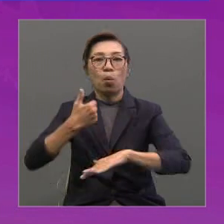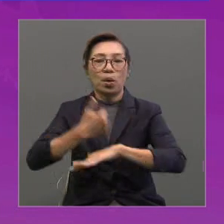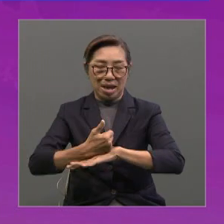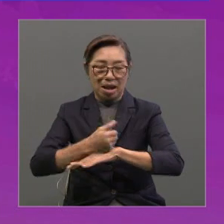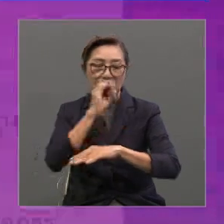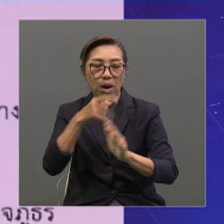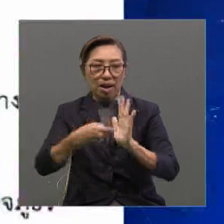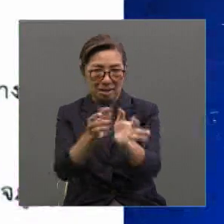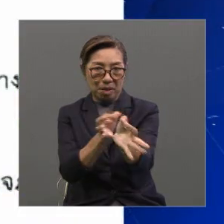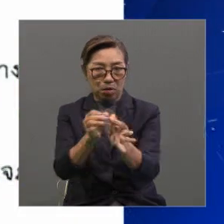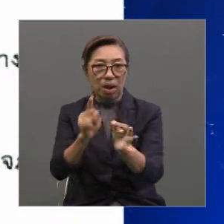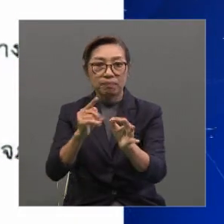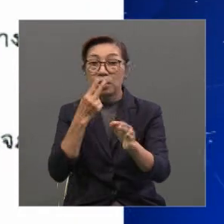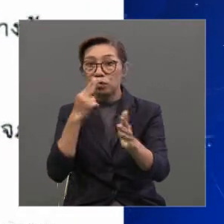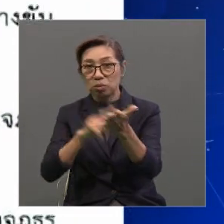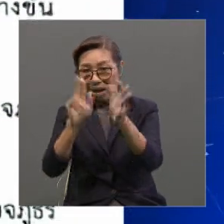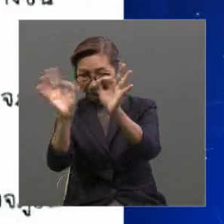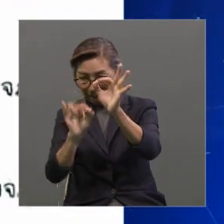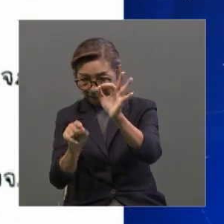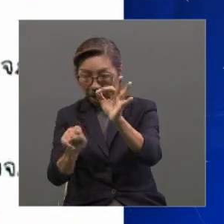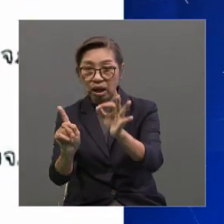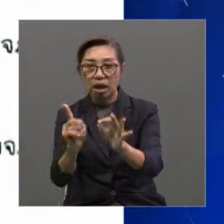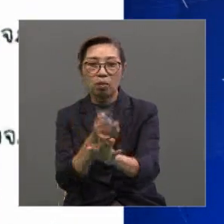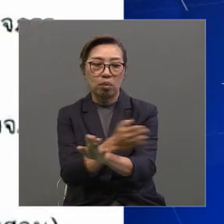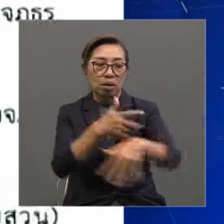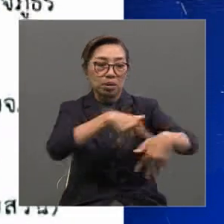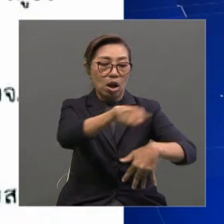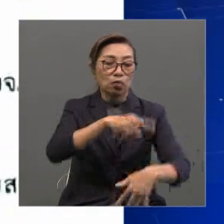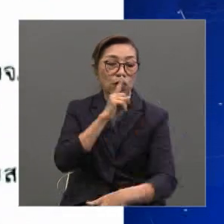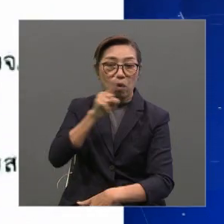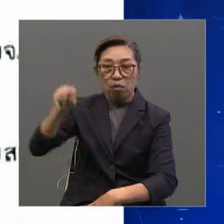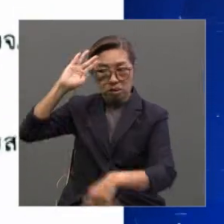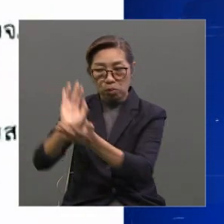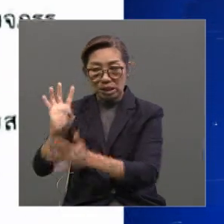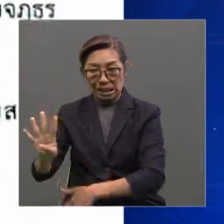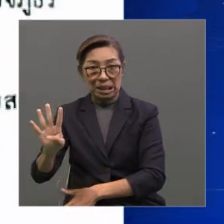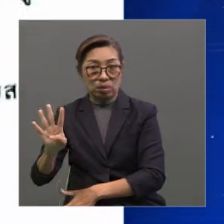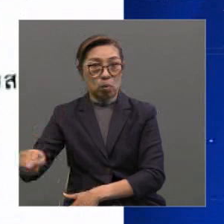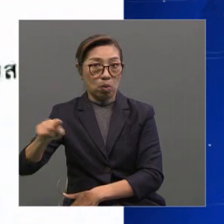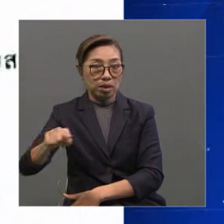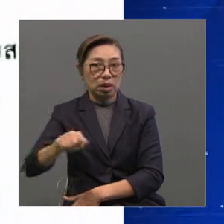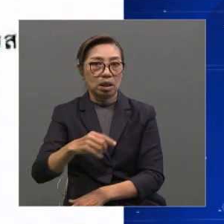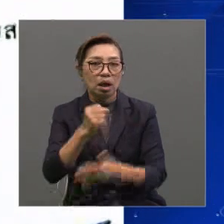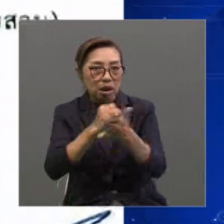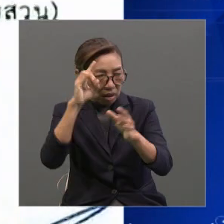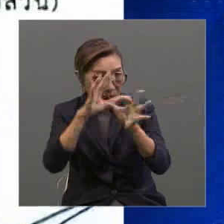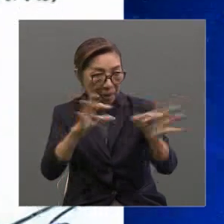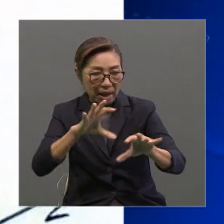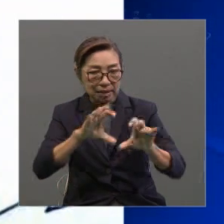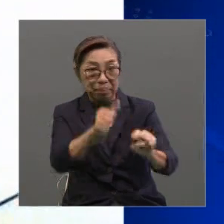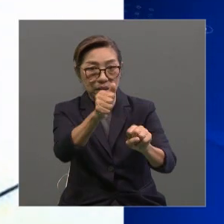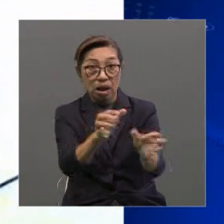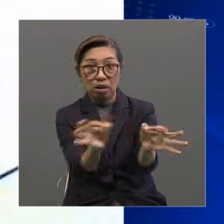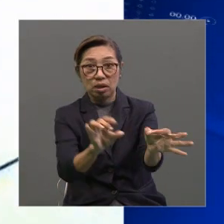อมีการยินยนวา หังจากที่ได้รบเรื่องร้องเรียนตำรวจ 4 นาย เรีกผลประโยชนจากกุผู้ต้หาคดิยาบ้า 12,